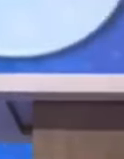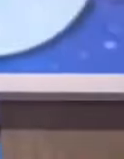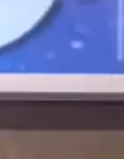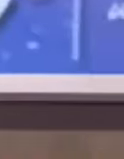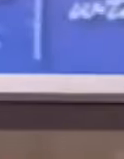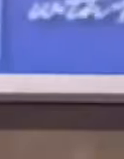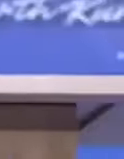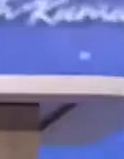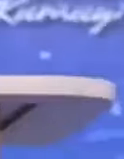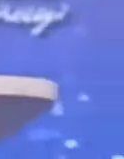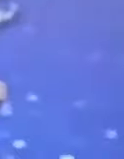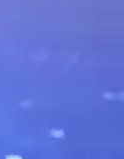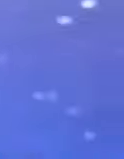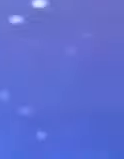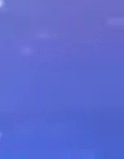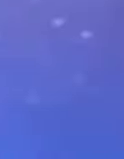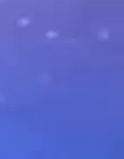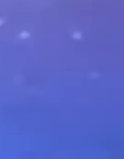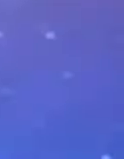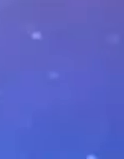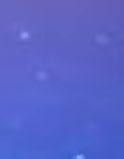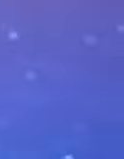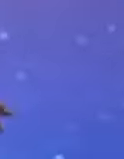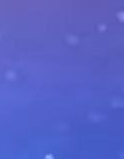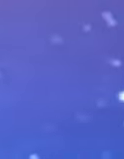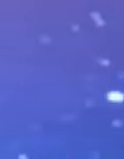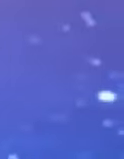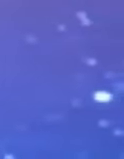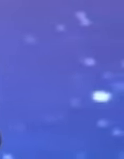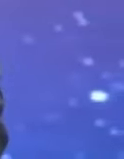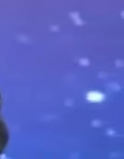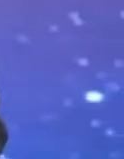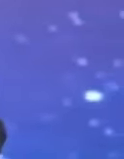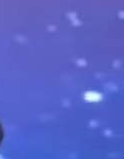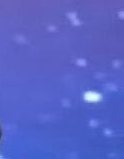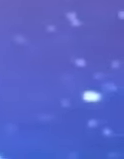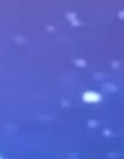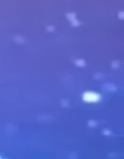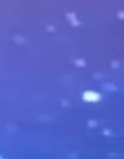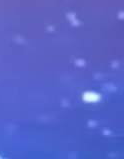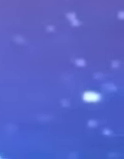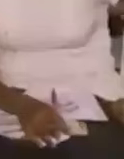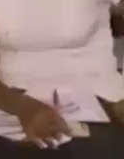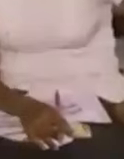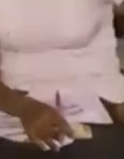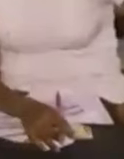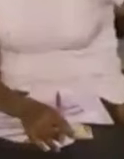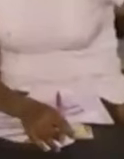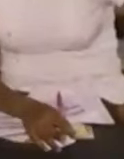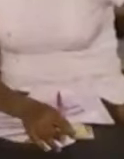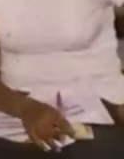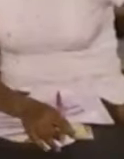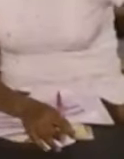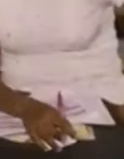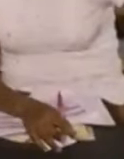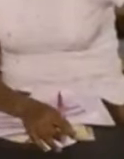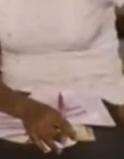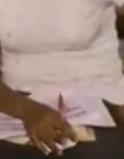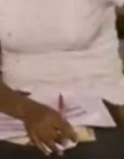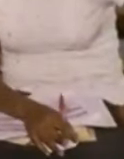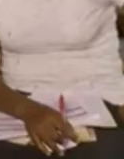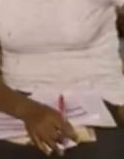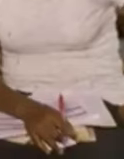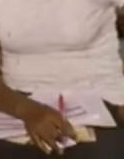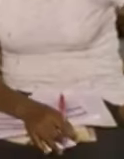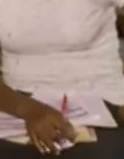les tromperies que tu tremballais avant tu vas plus trembbaler cela encore nous verrons le changement et